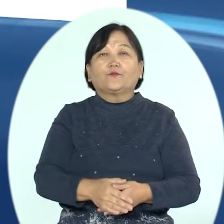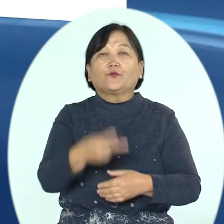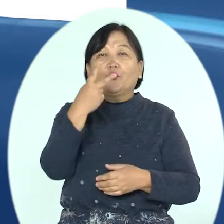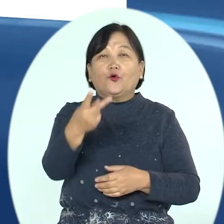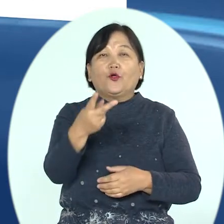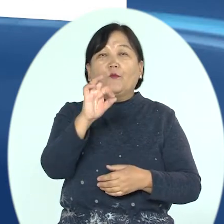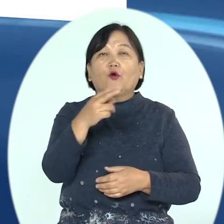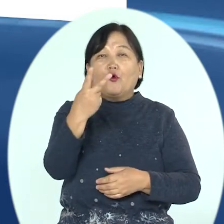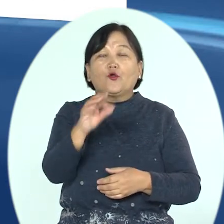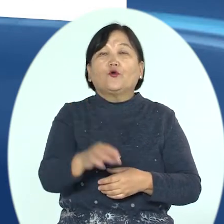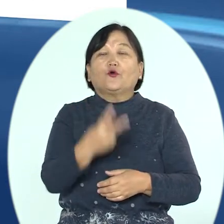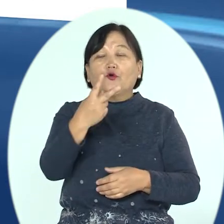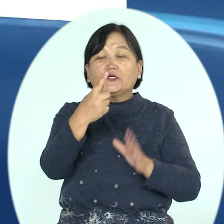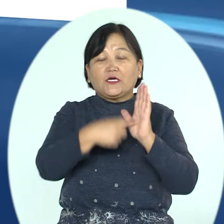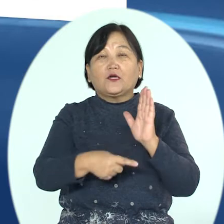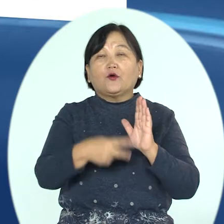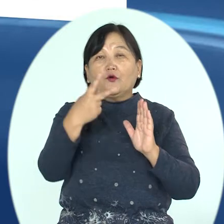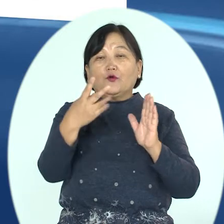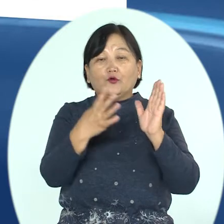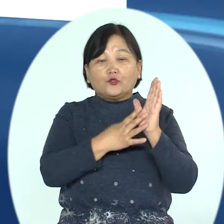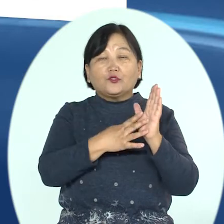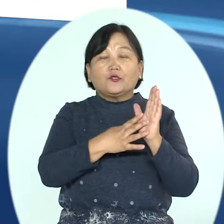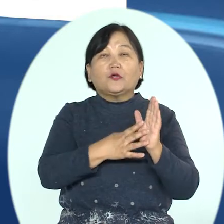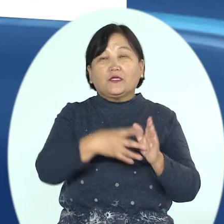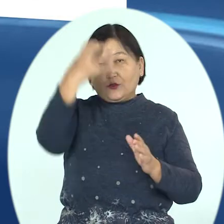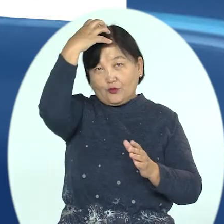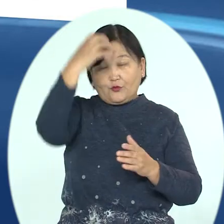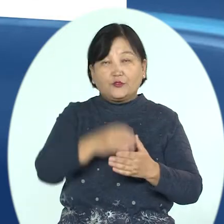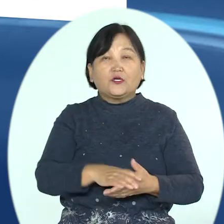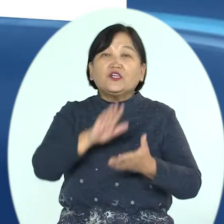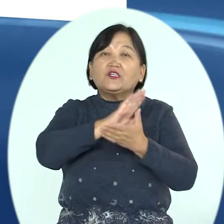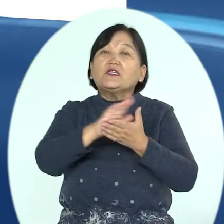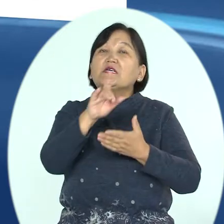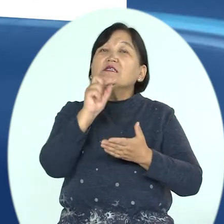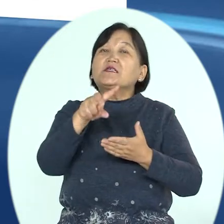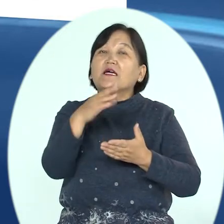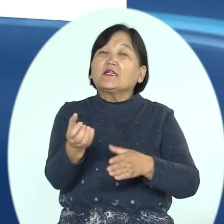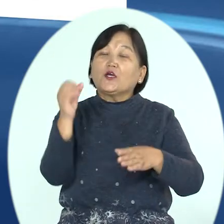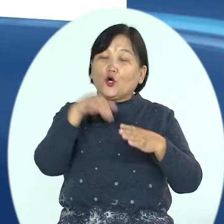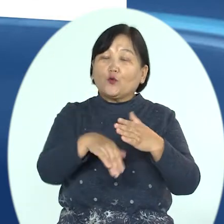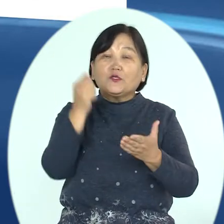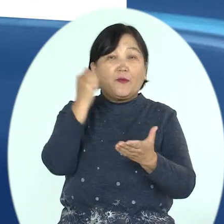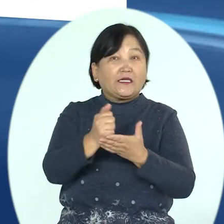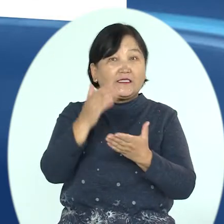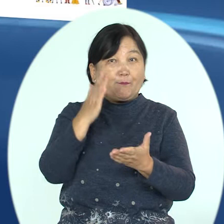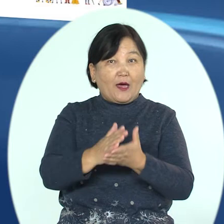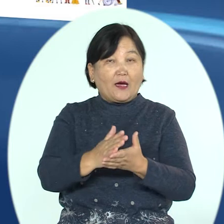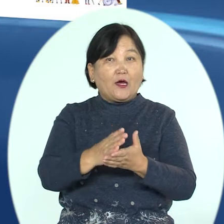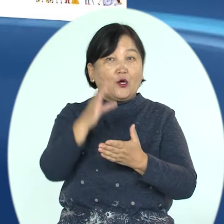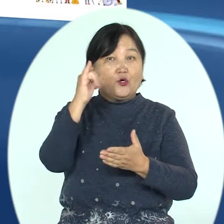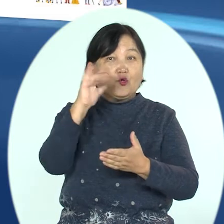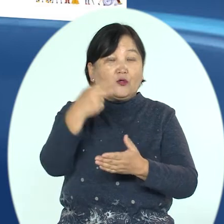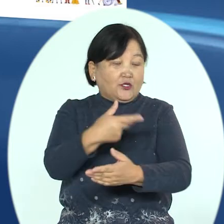2 сарын 19-нд бол засгийн газрын 70 дугаар тогтоол батлагдаад энэ тогтоолоор бол нэг шин залт оруулж ирсэн байж байгаа. Энэ нь бол